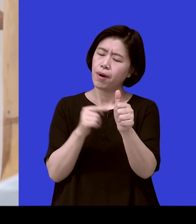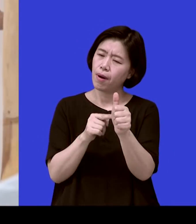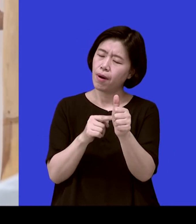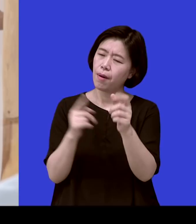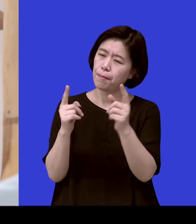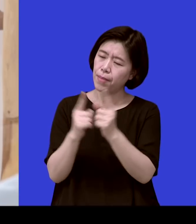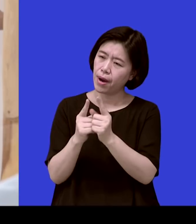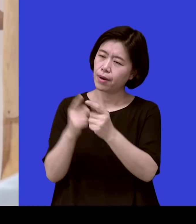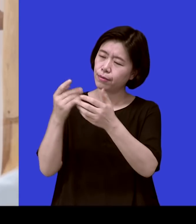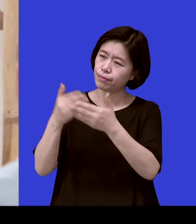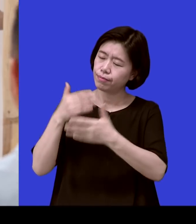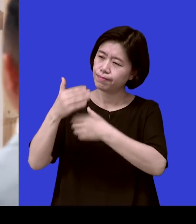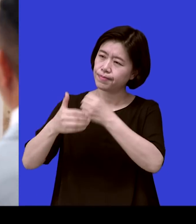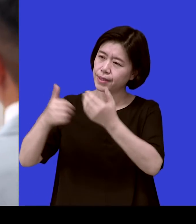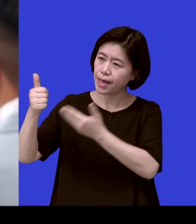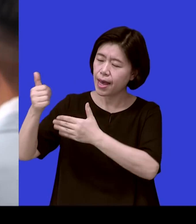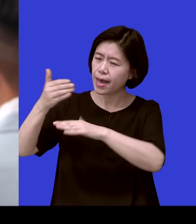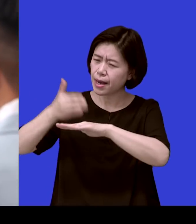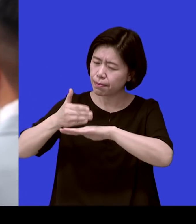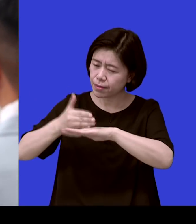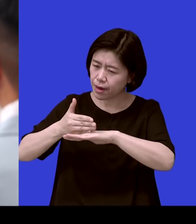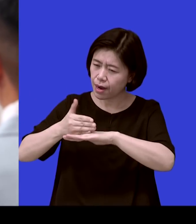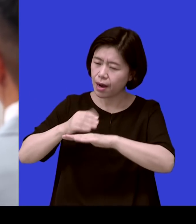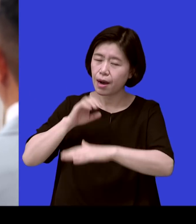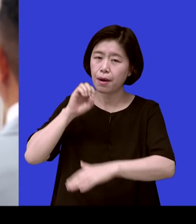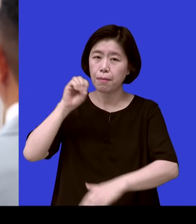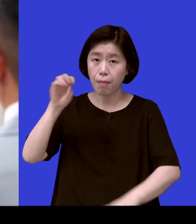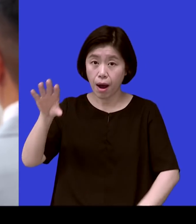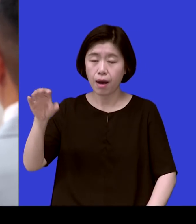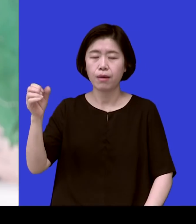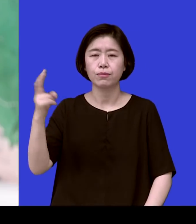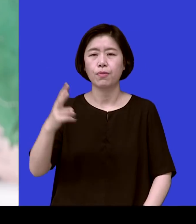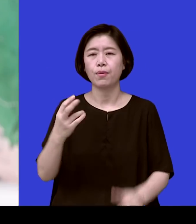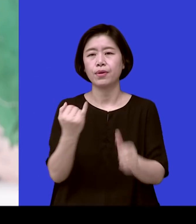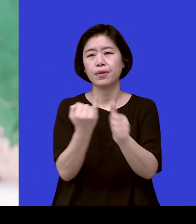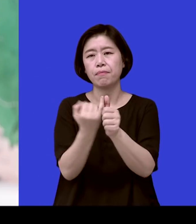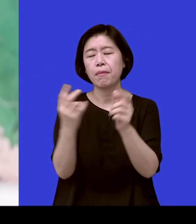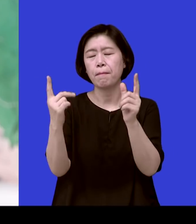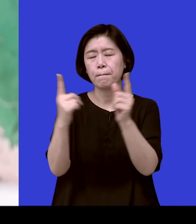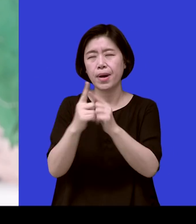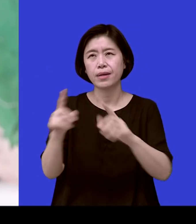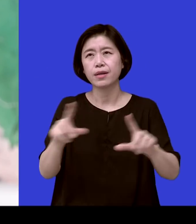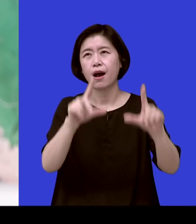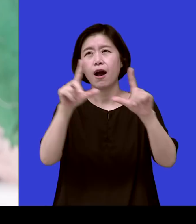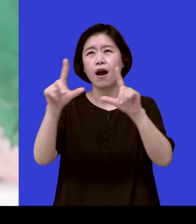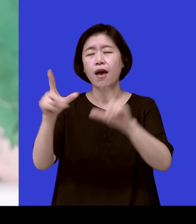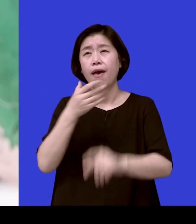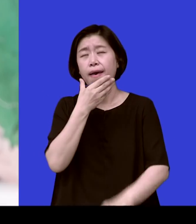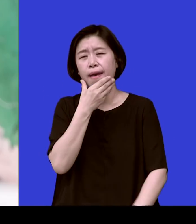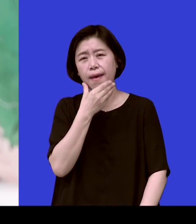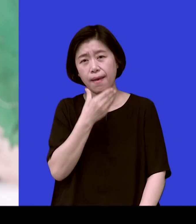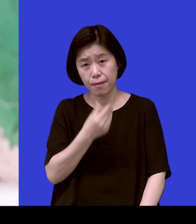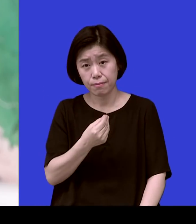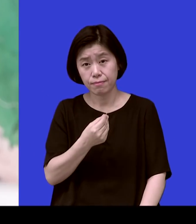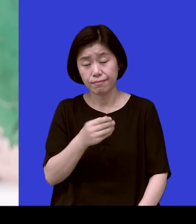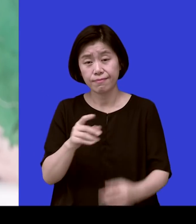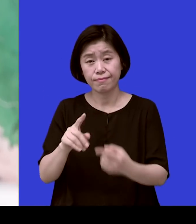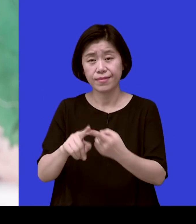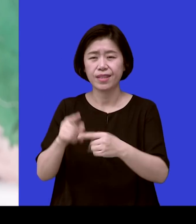감사도 해보고 남편하고 만나서 얼마나 행복했는지 또 얼마나